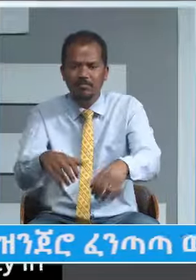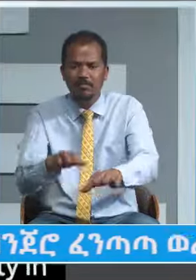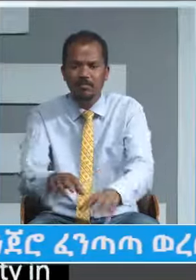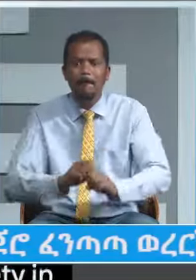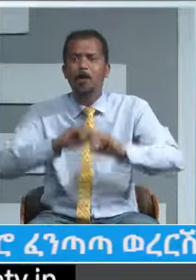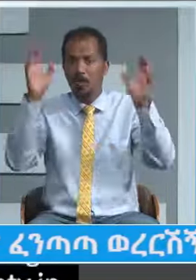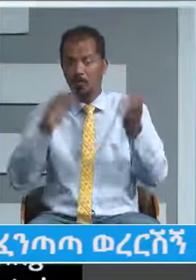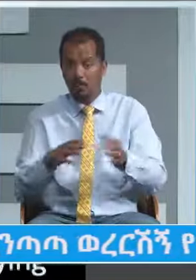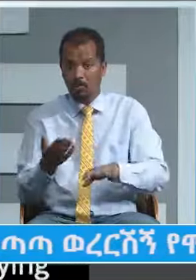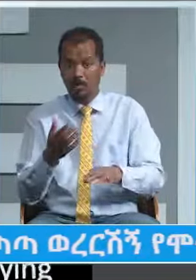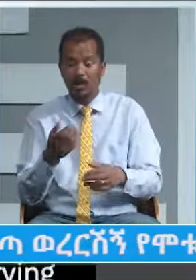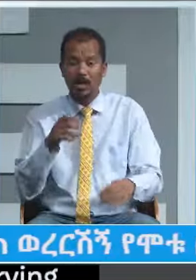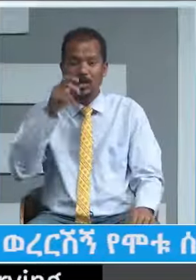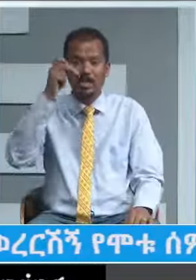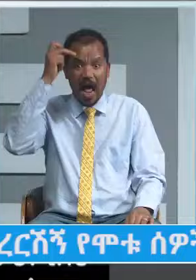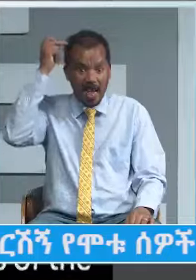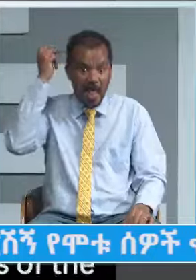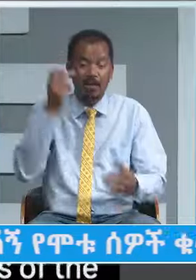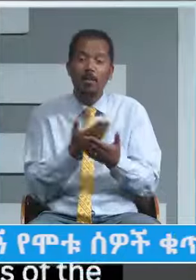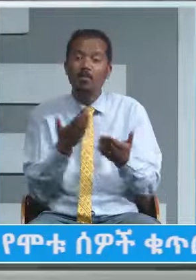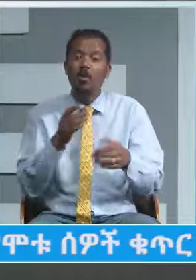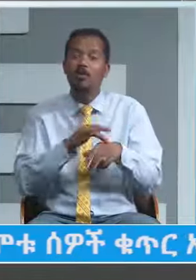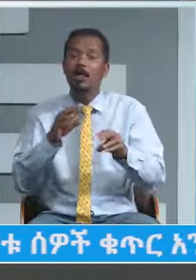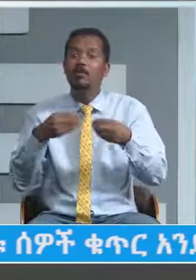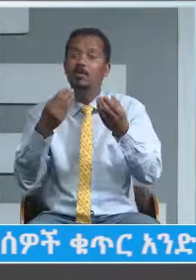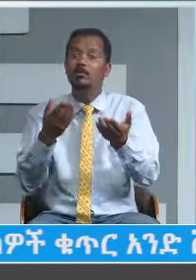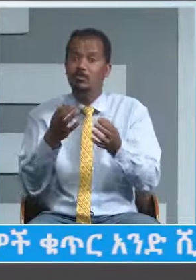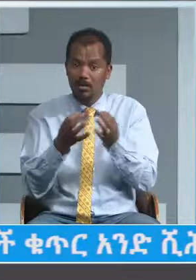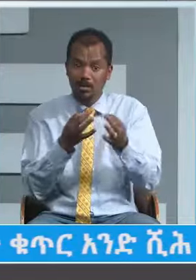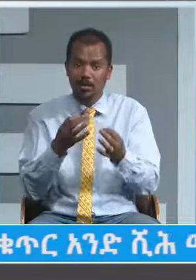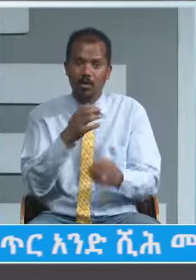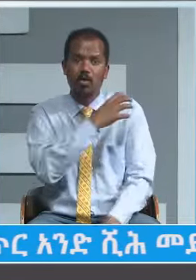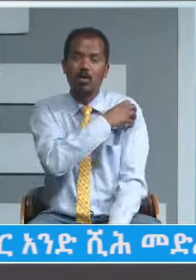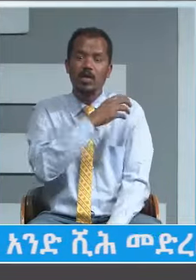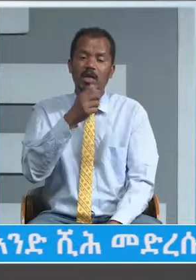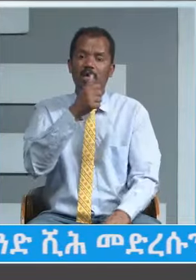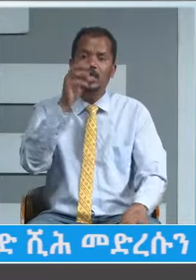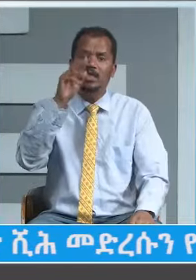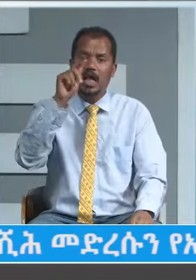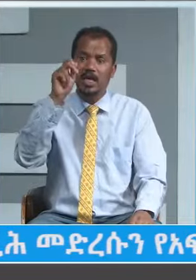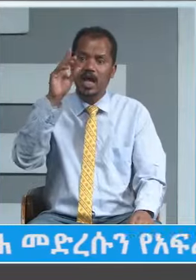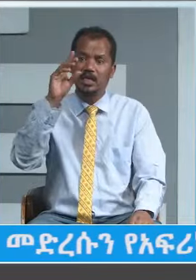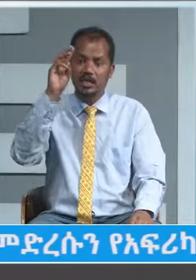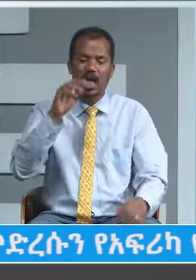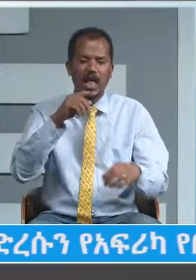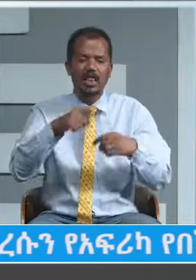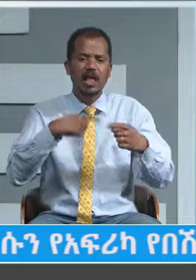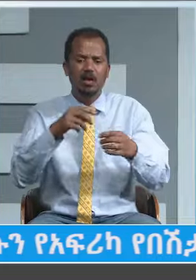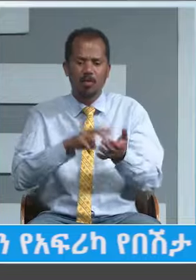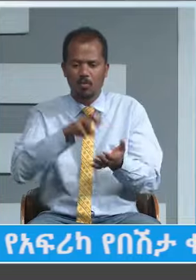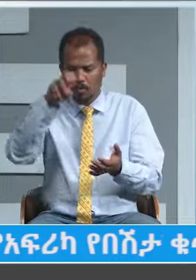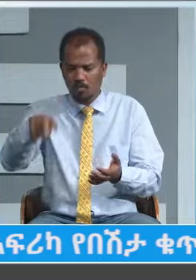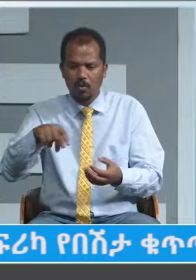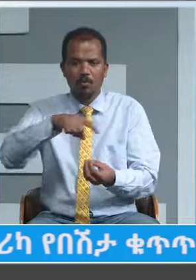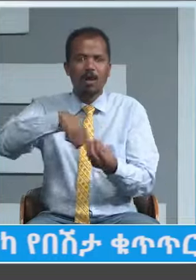የተገደለው ተብሏል። የእስራኤል ጦር ቃል አቀባይ ዳንኤል ሃጋሪ በጉዳዩ ላይ በሰጡት መግለጫ ኮሎኔል ኤሳን ዳክሳ ከነበረበት ታንክ ውስጥ